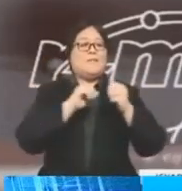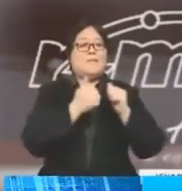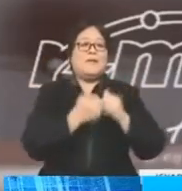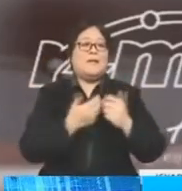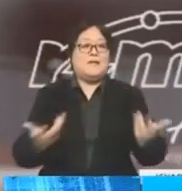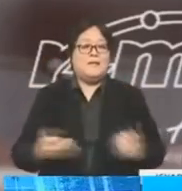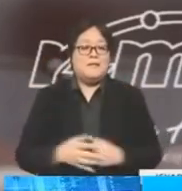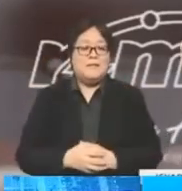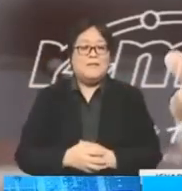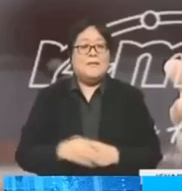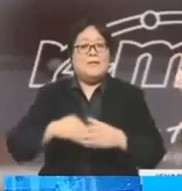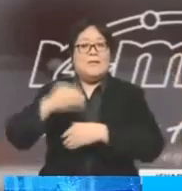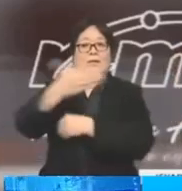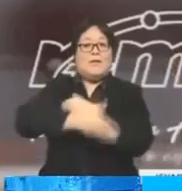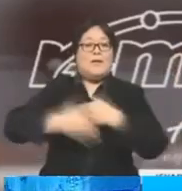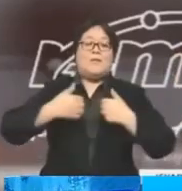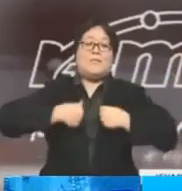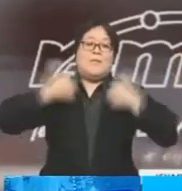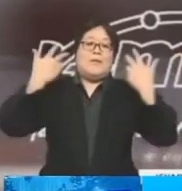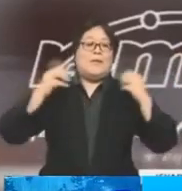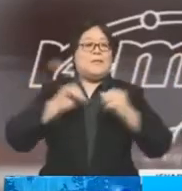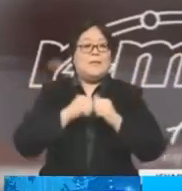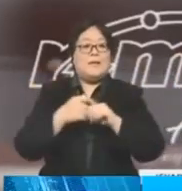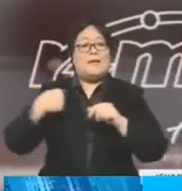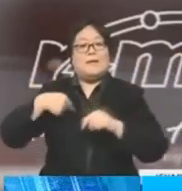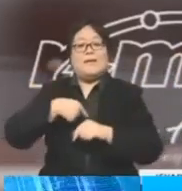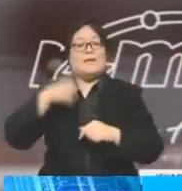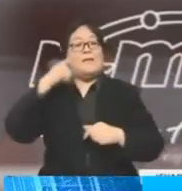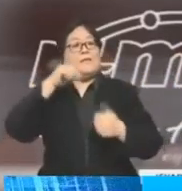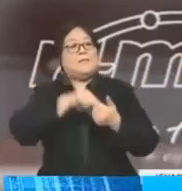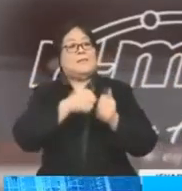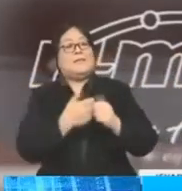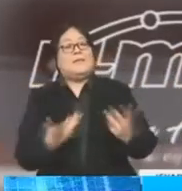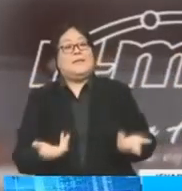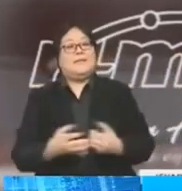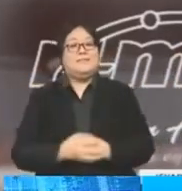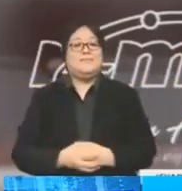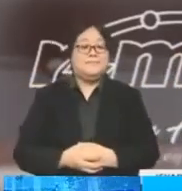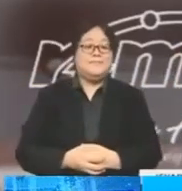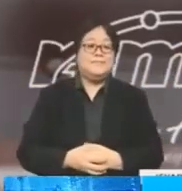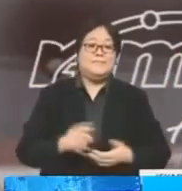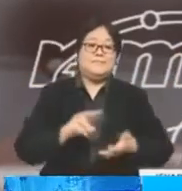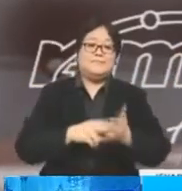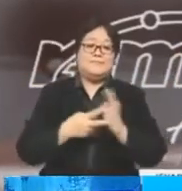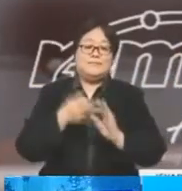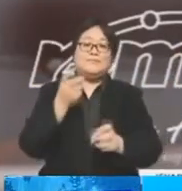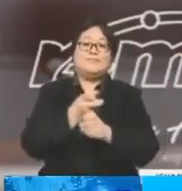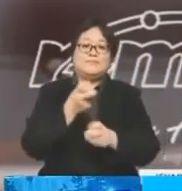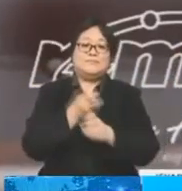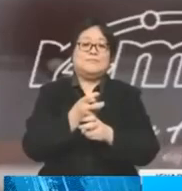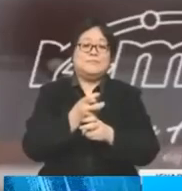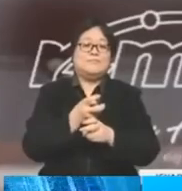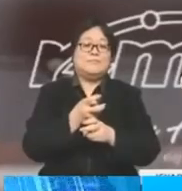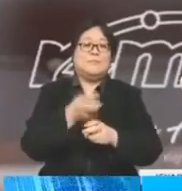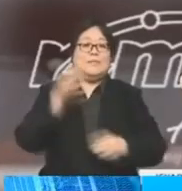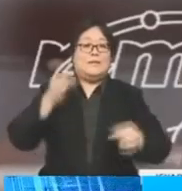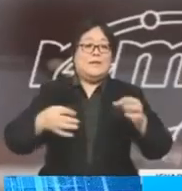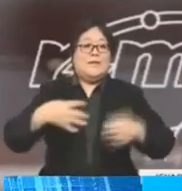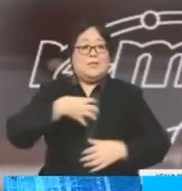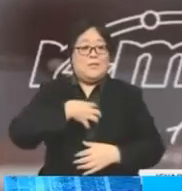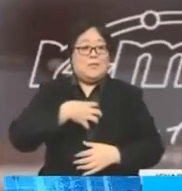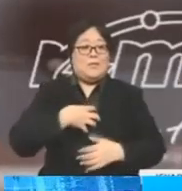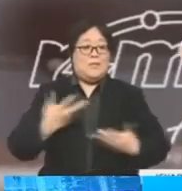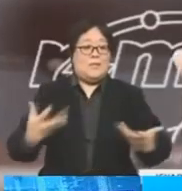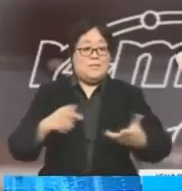sana ada diluar negara ane buka baju dalam saja bangkit atau salah jadi mananya susah kita naik selesai kalau kita